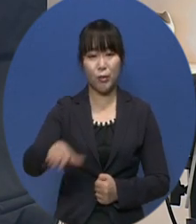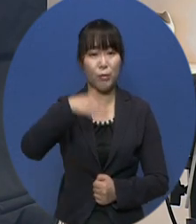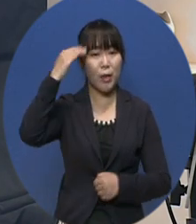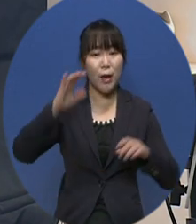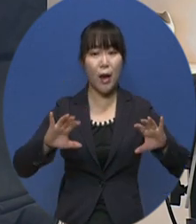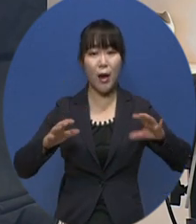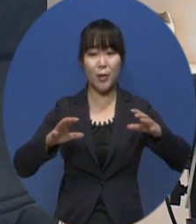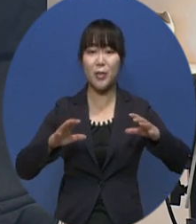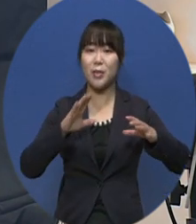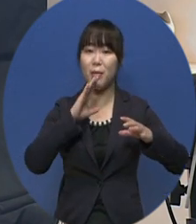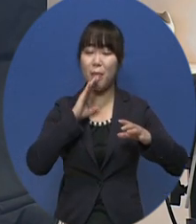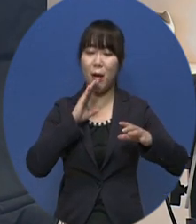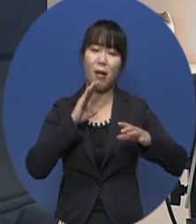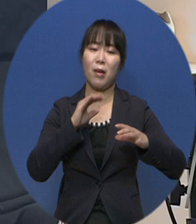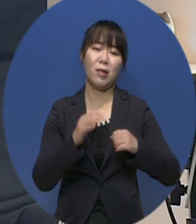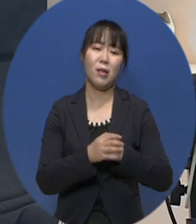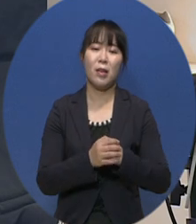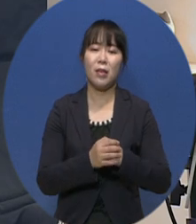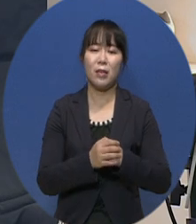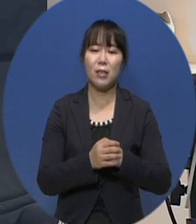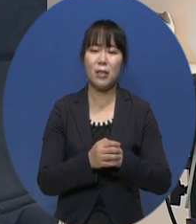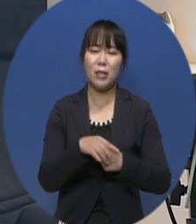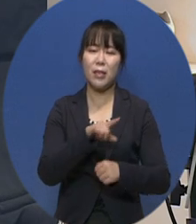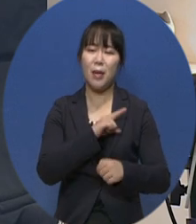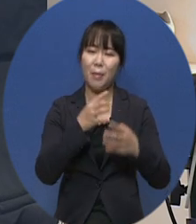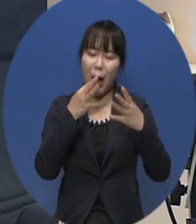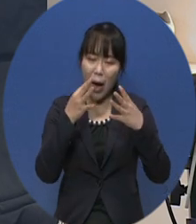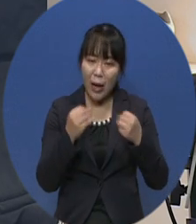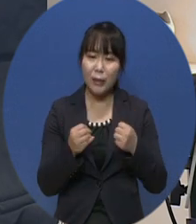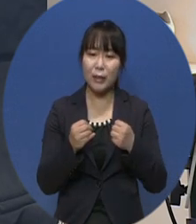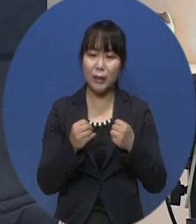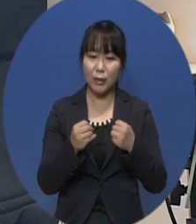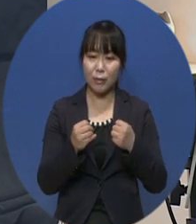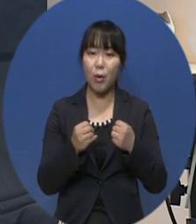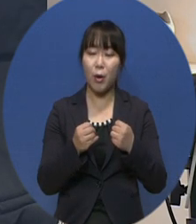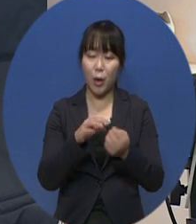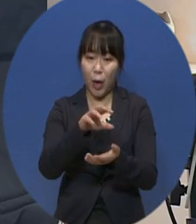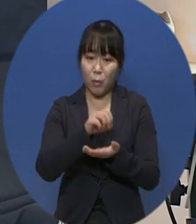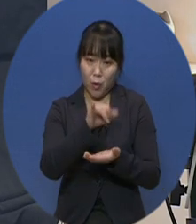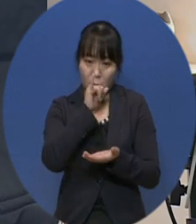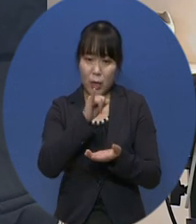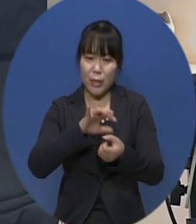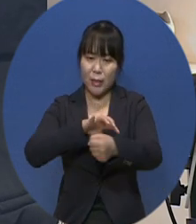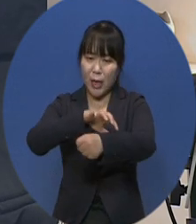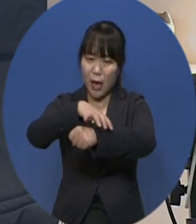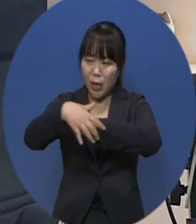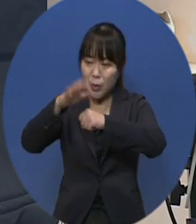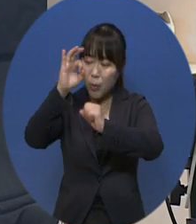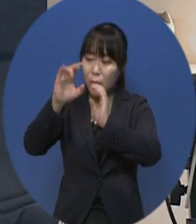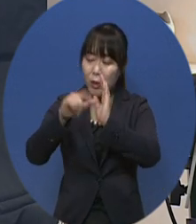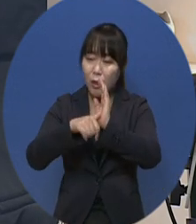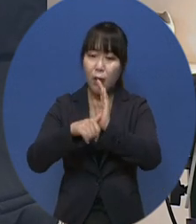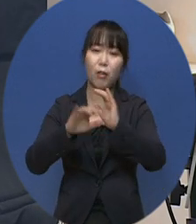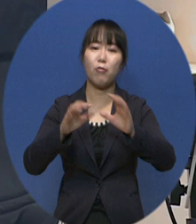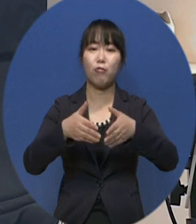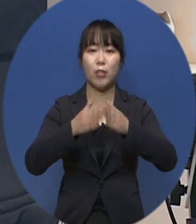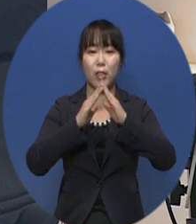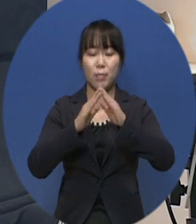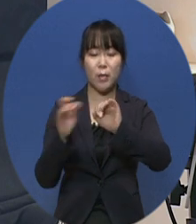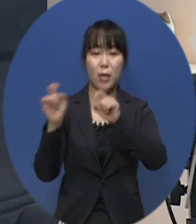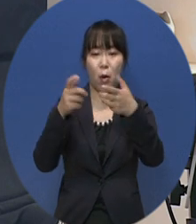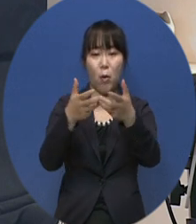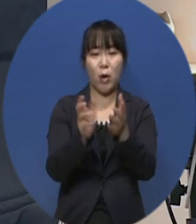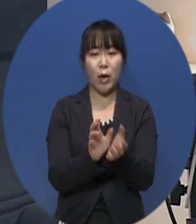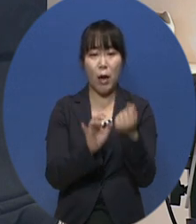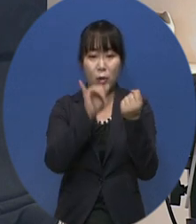우리나라에서는 당연히 제일 많은 재활 로봇을 저희가 보유하고 있고요. 네, 네. 그다음에 전 세계적으로도 아마 우리나라 국립재활원이